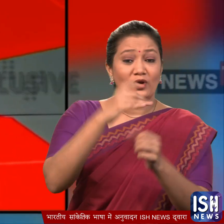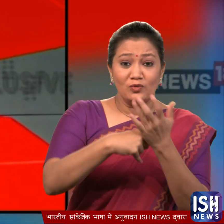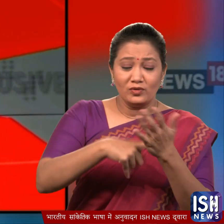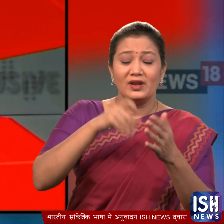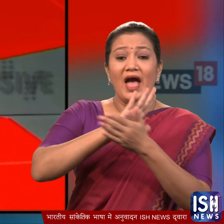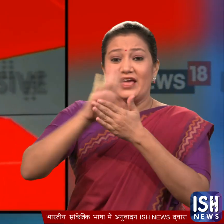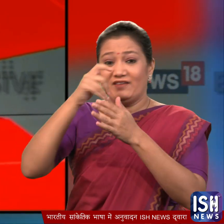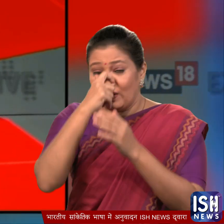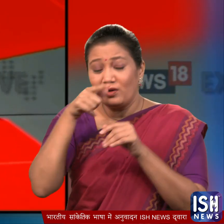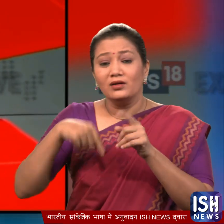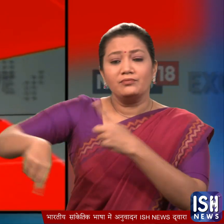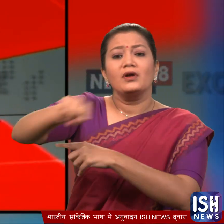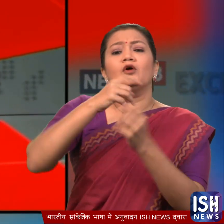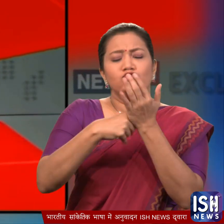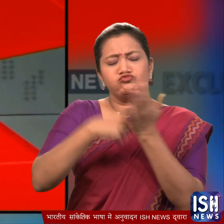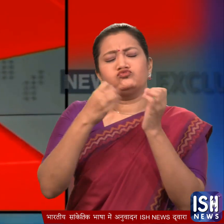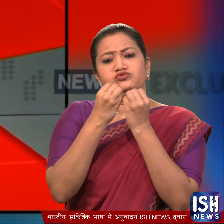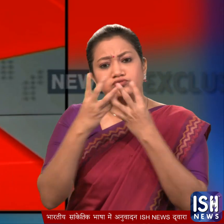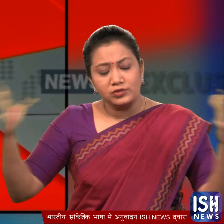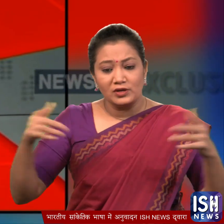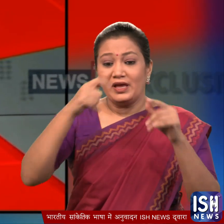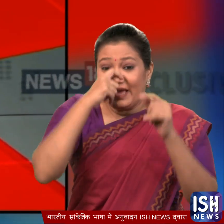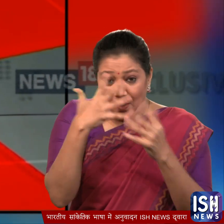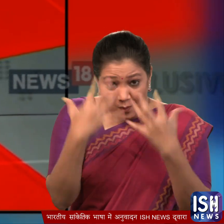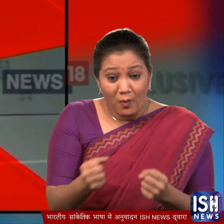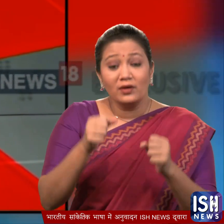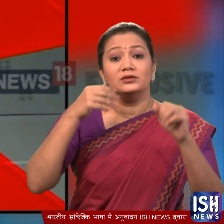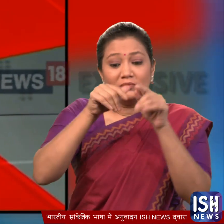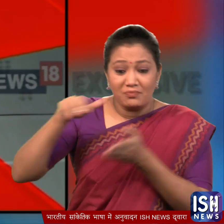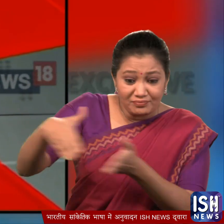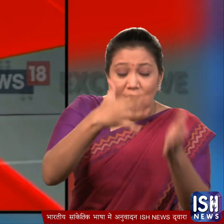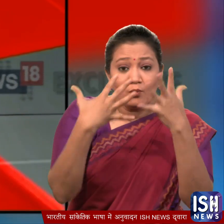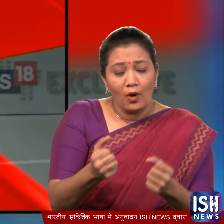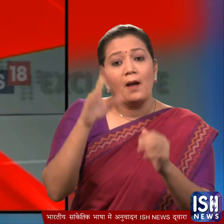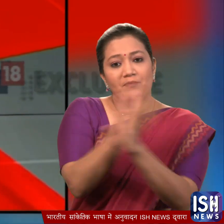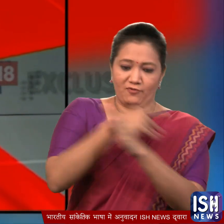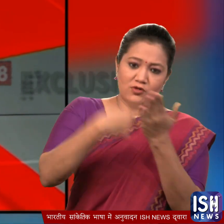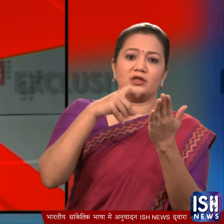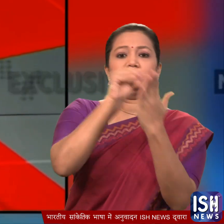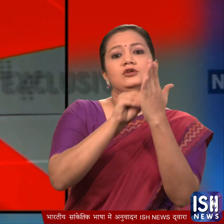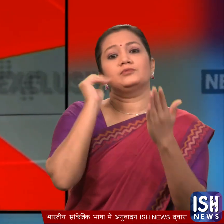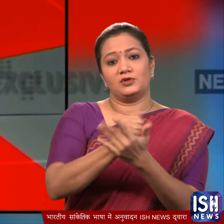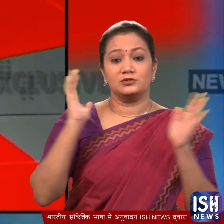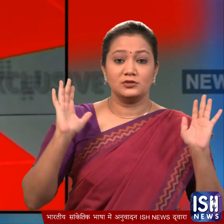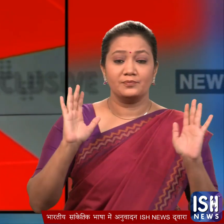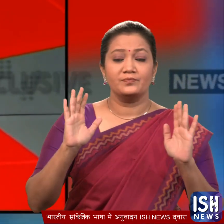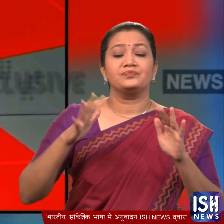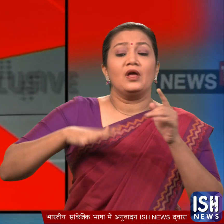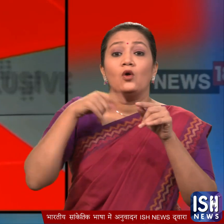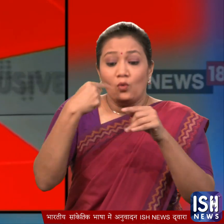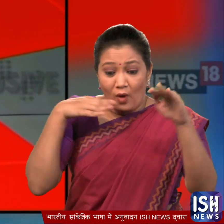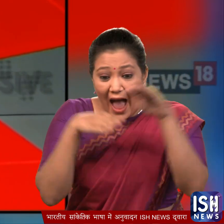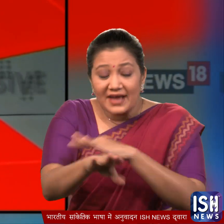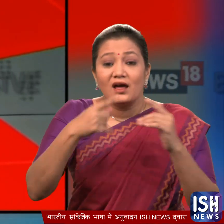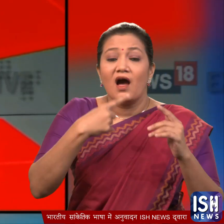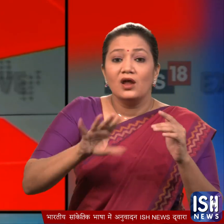की वजह से हरिद्वार कुंभ में तमाम बंदिशें हैं। कुंभ नहाने के लिए श्रद्धालुओं को भी पहले से रजिस्ट्रेशन कराना पड़ रहा है और कुंभ नगरी में उन्हीं